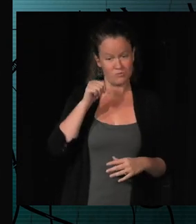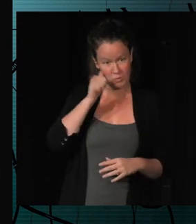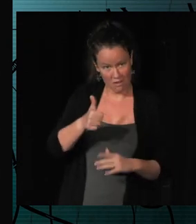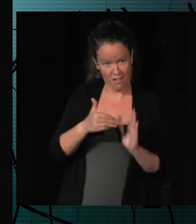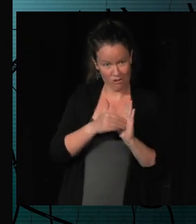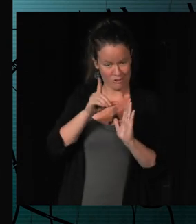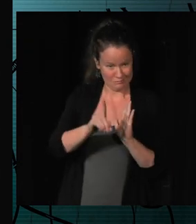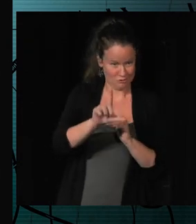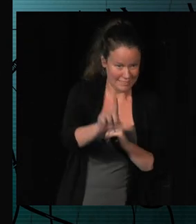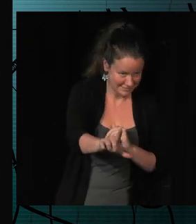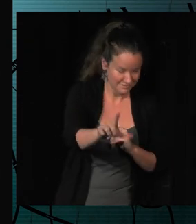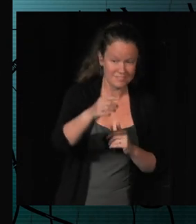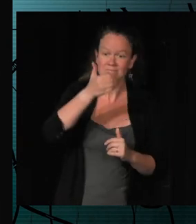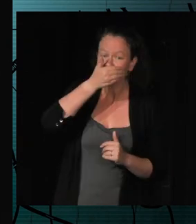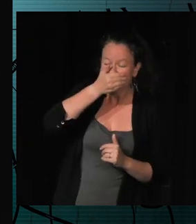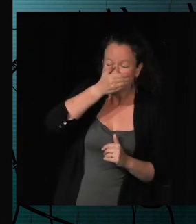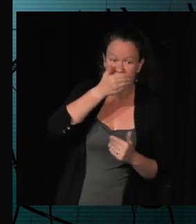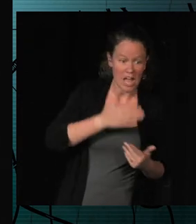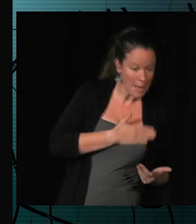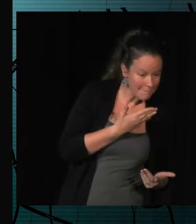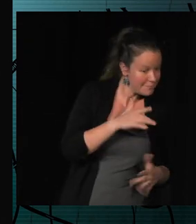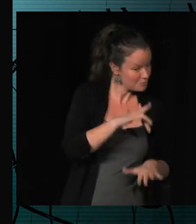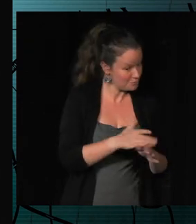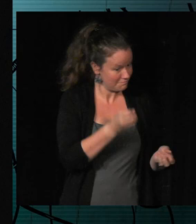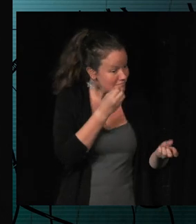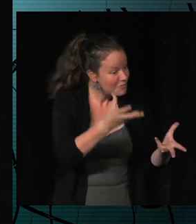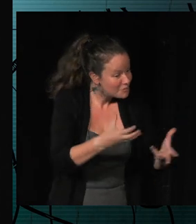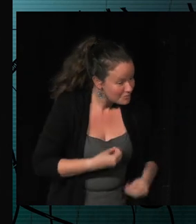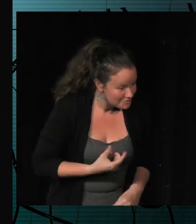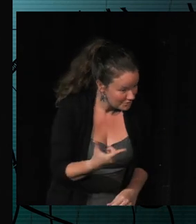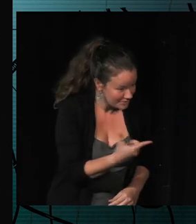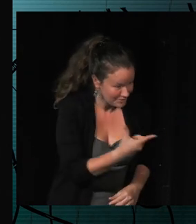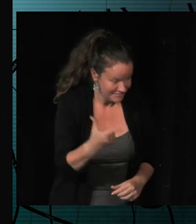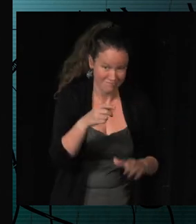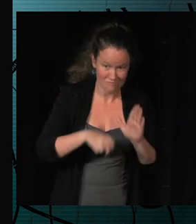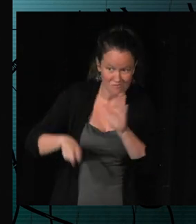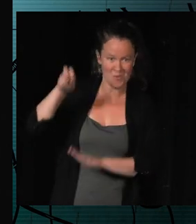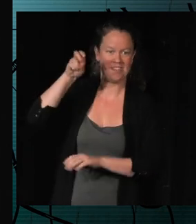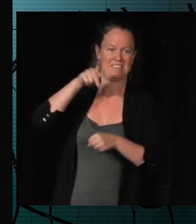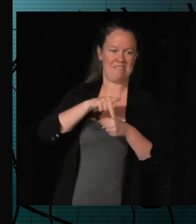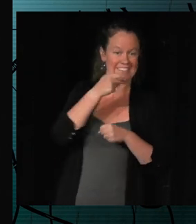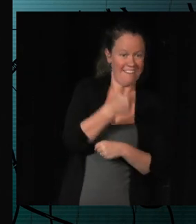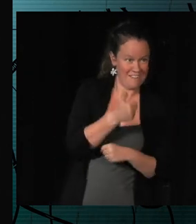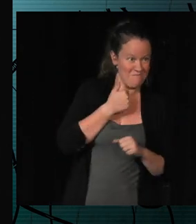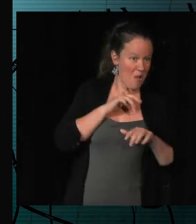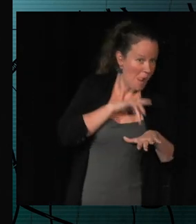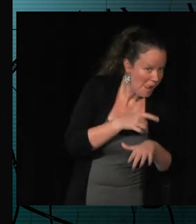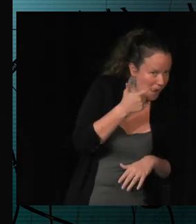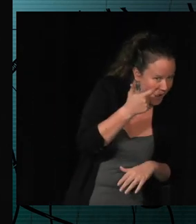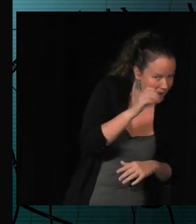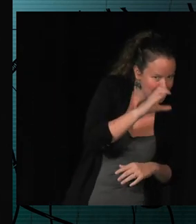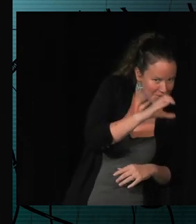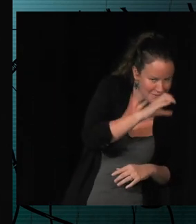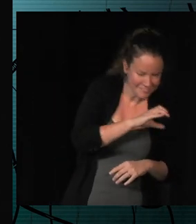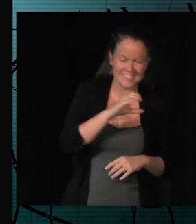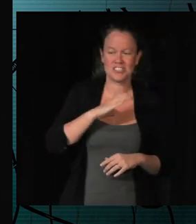silent Hillah vous pouvez venir jouer à Silent Hill 1 sur console d'origine Silent Hill 2 également et Silent Hill Z